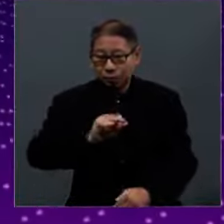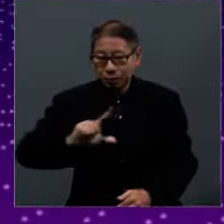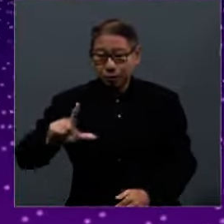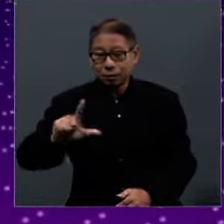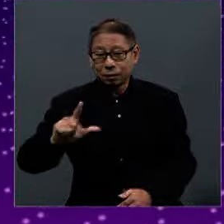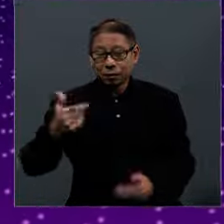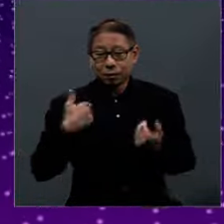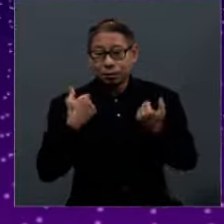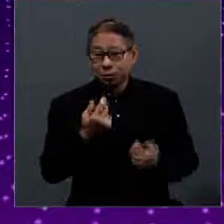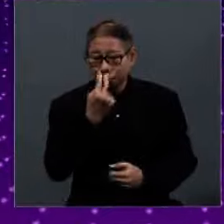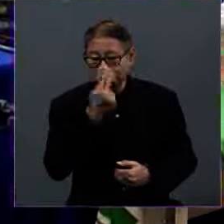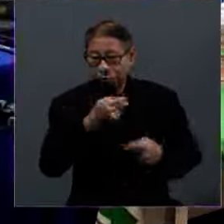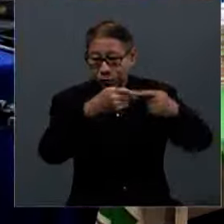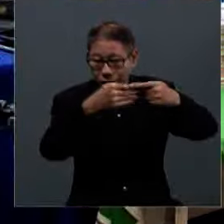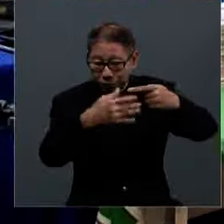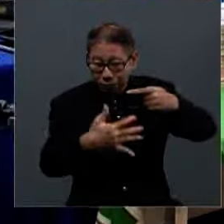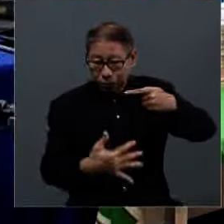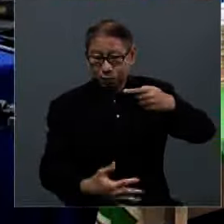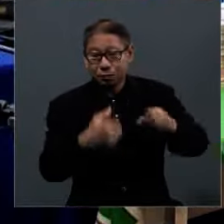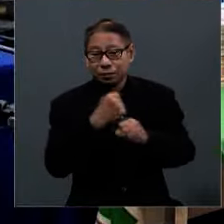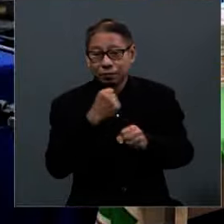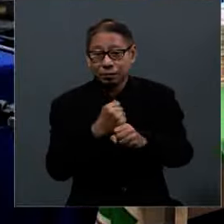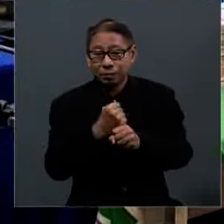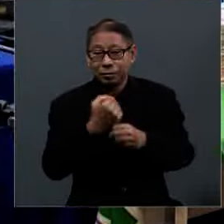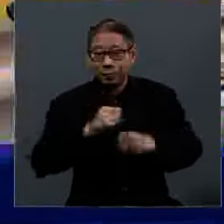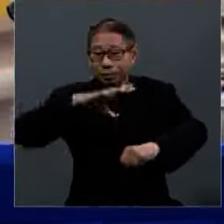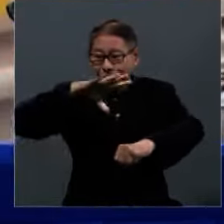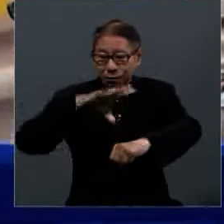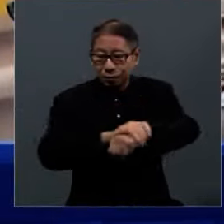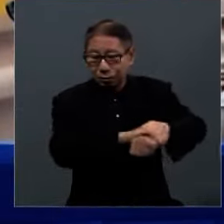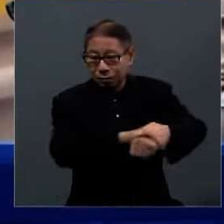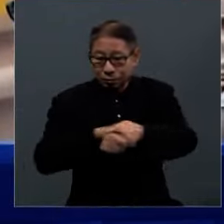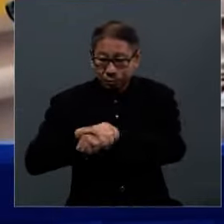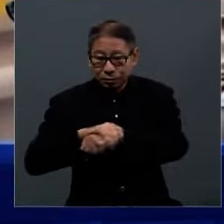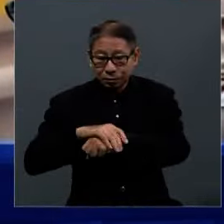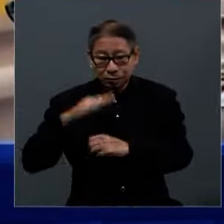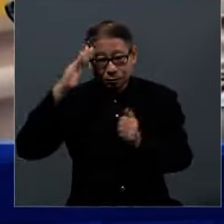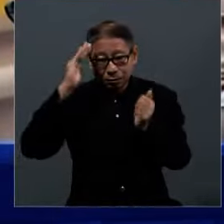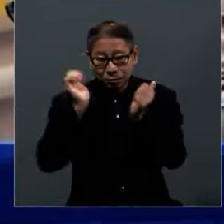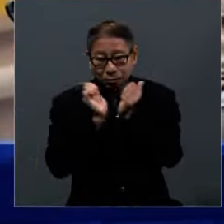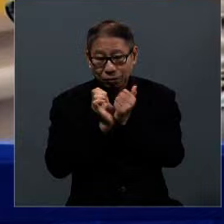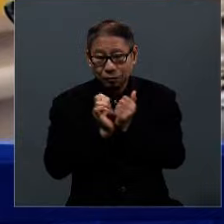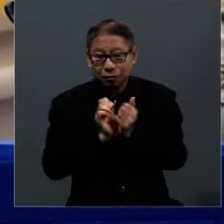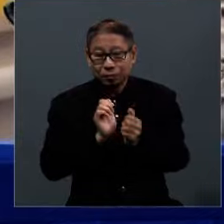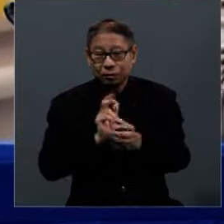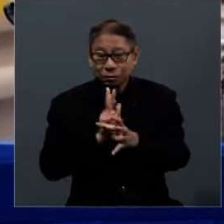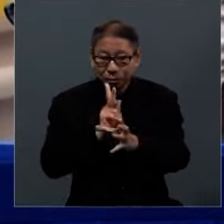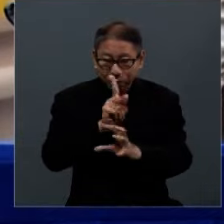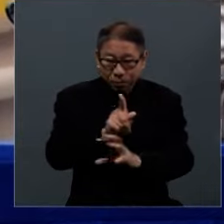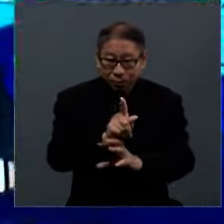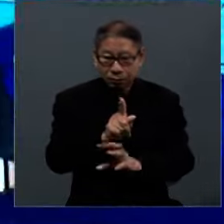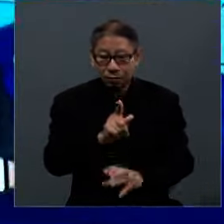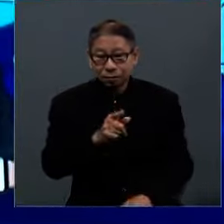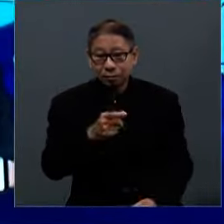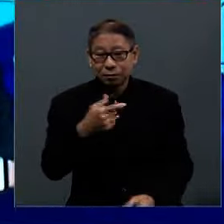บาทนะครับเอาไปดูรายละเอียดปฏิบัติการครั้งนี้นะครับสำหรับการจับกุมครั้งนี้นะครับทางตำรวจสืบสวนสอบสวนอาชญากรรมทางเทคโนโลยี